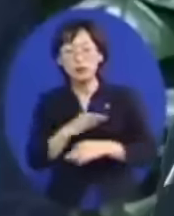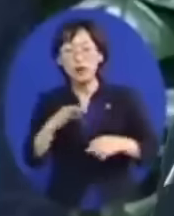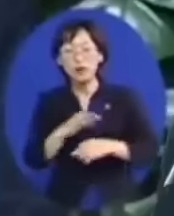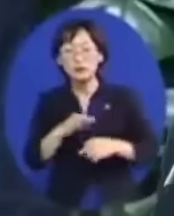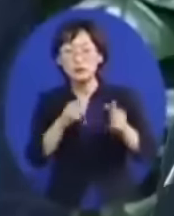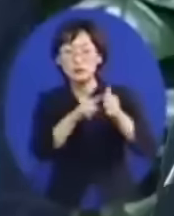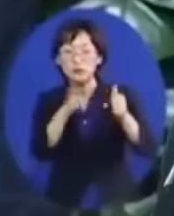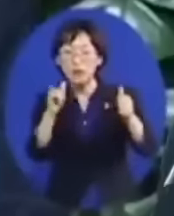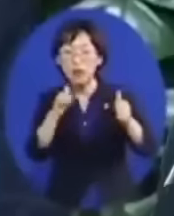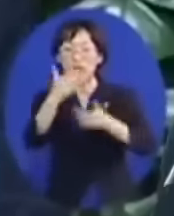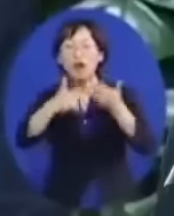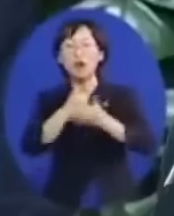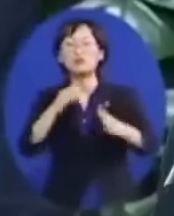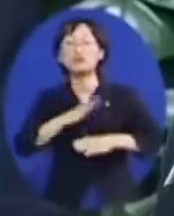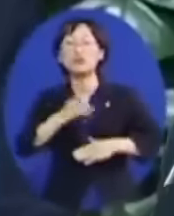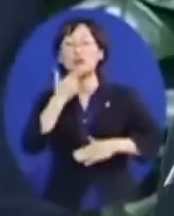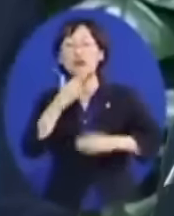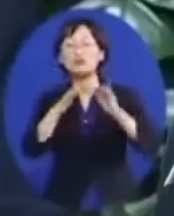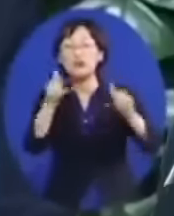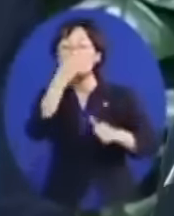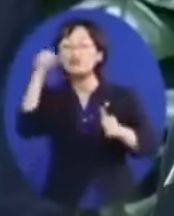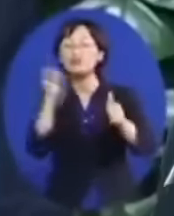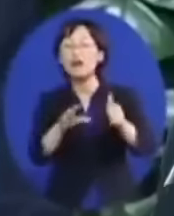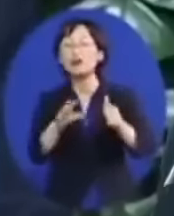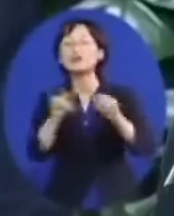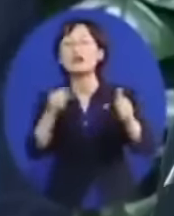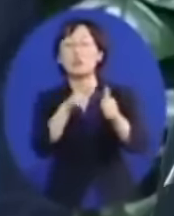하나님도 두려워하지 않고 사람도 무시하는 사람이요